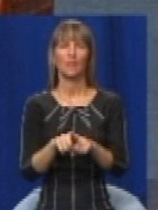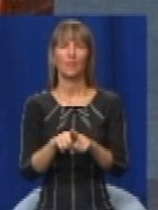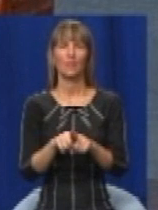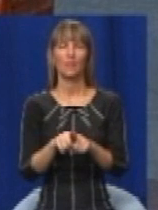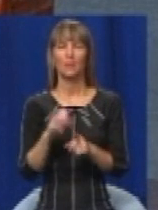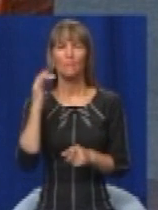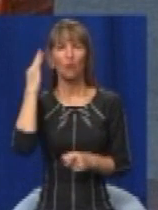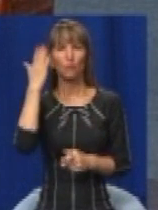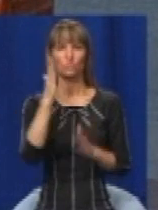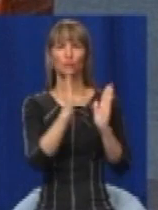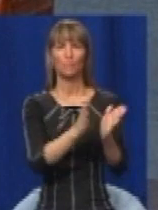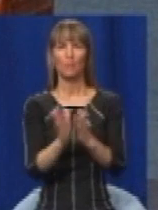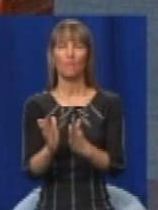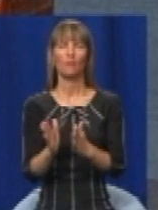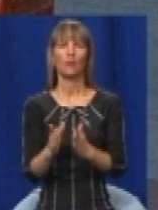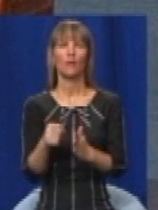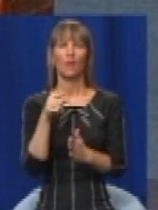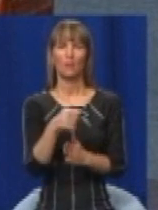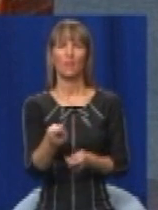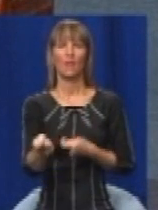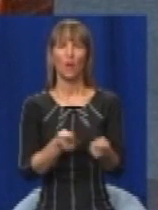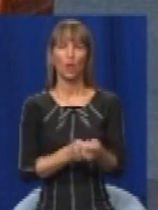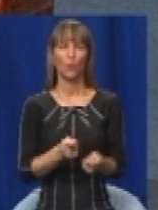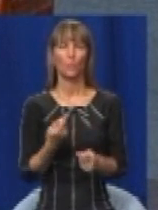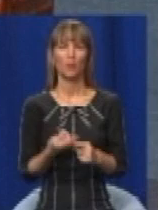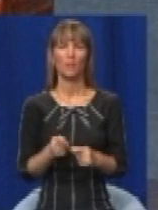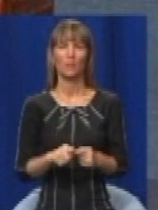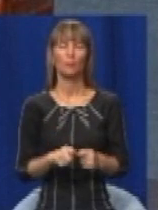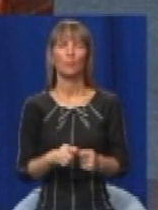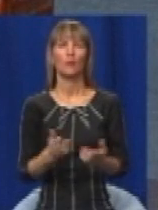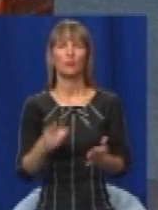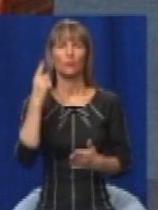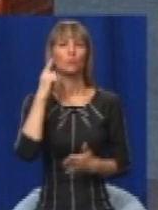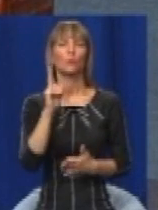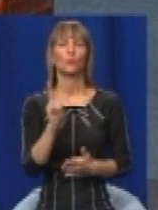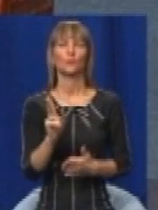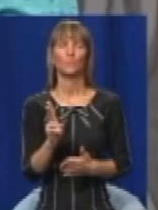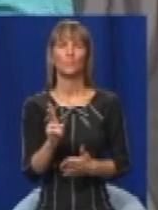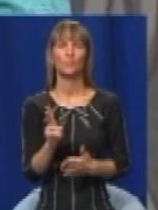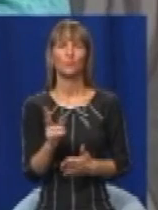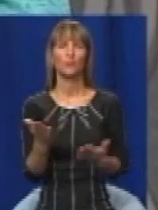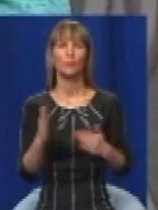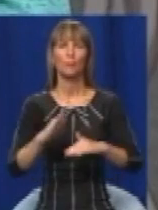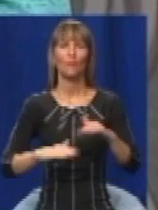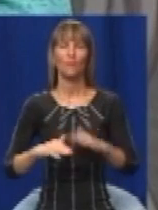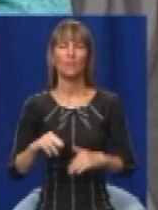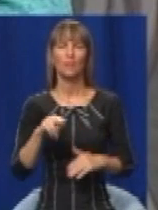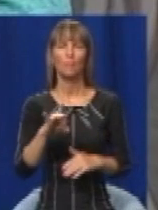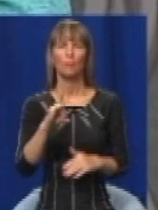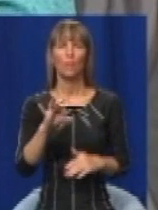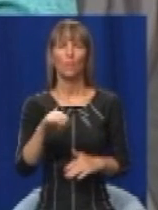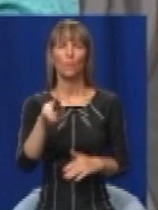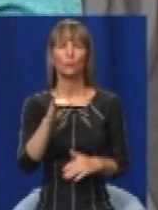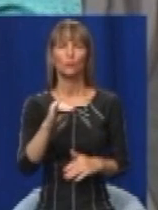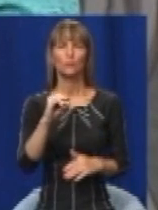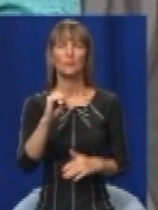творчих русел вони охоплюють та керують ними. Як думаєш, а чи, хто має, для кого професія продюсера більш